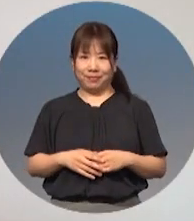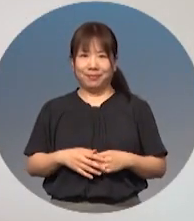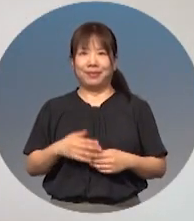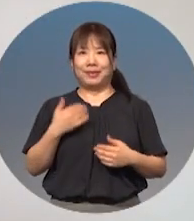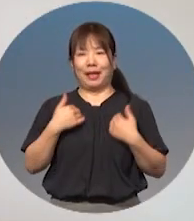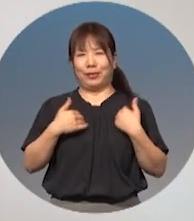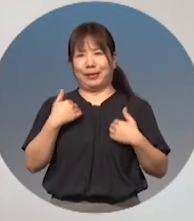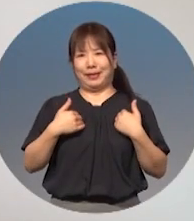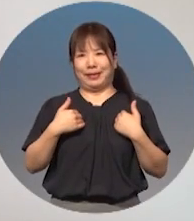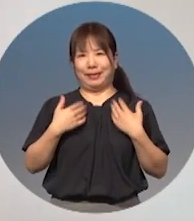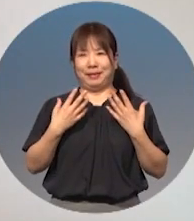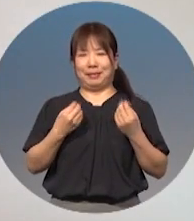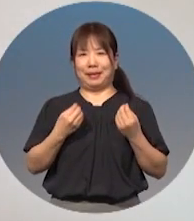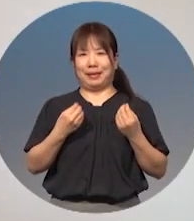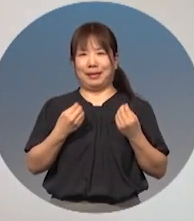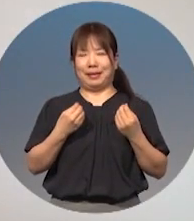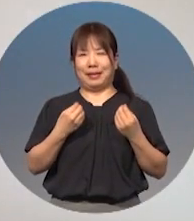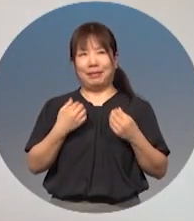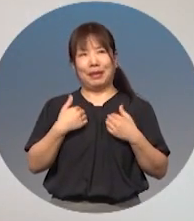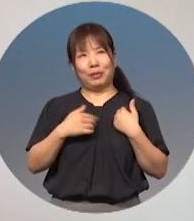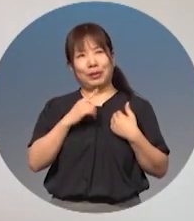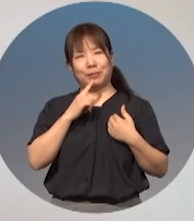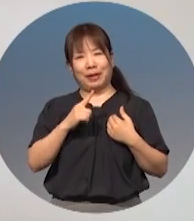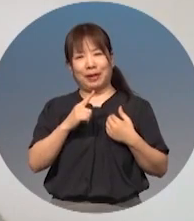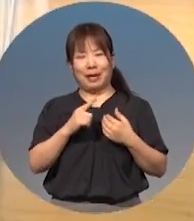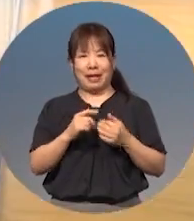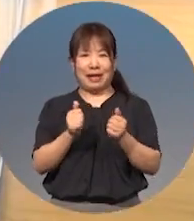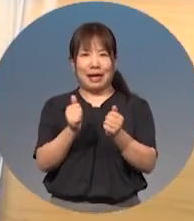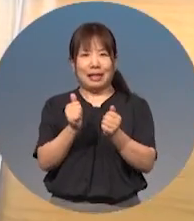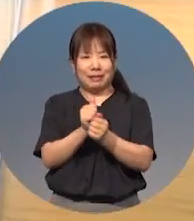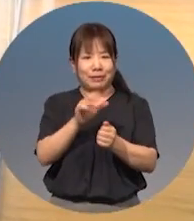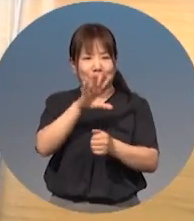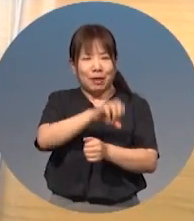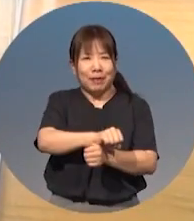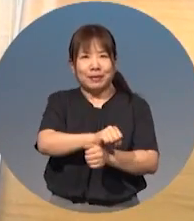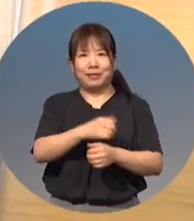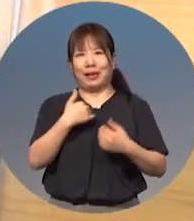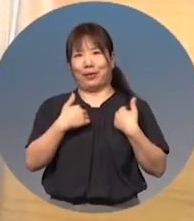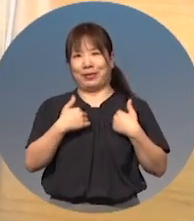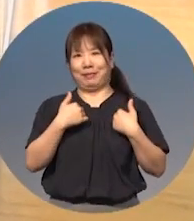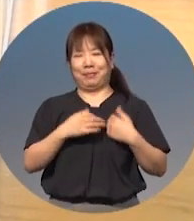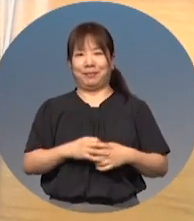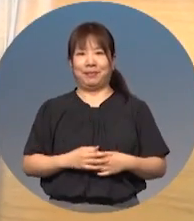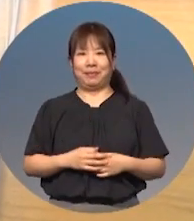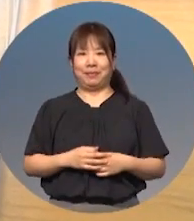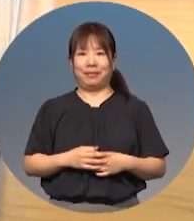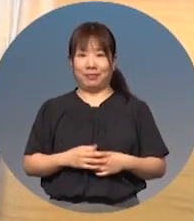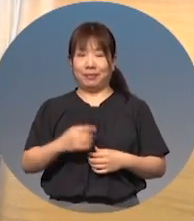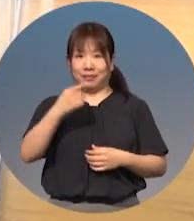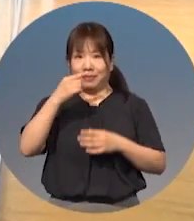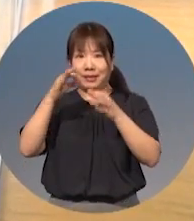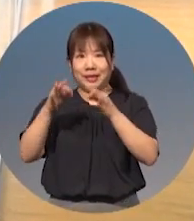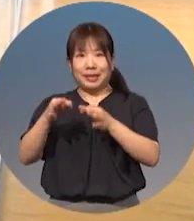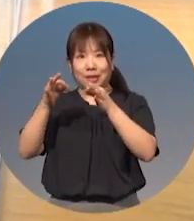どこが一番楽しかった捕まえた銀行員